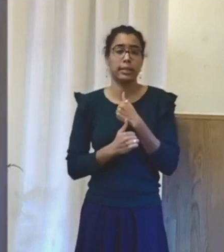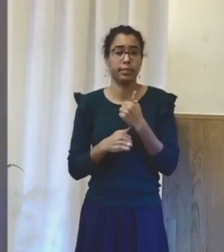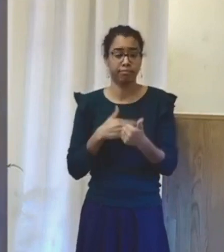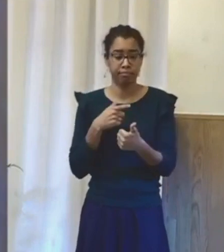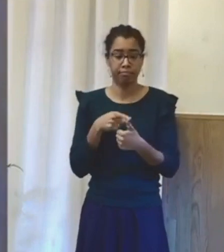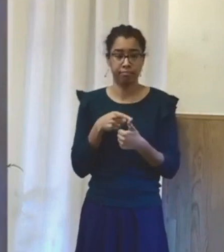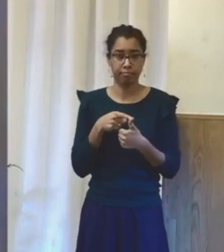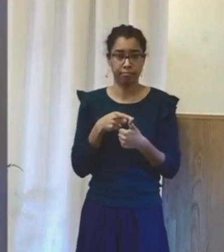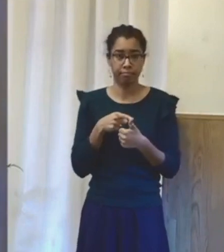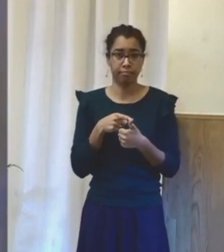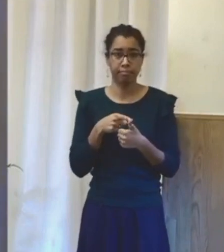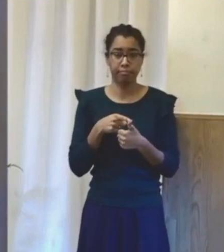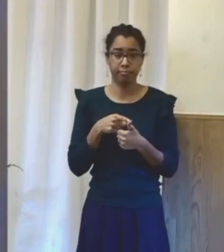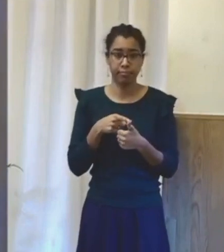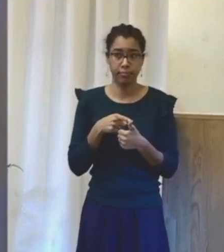Trois types. Hein.